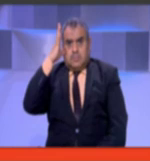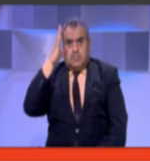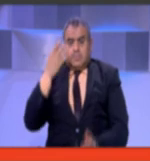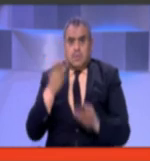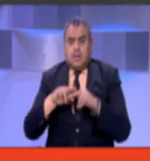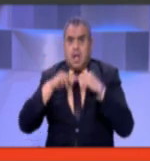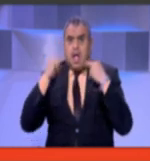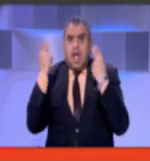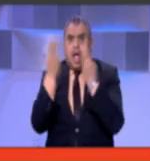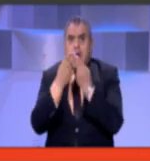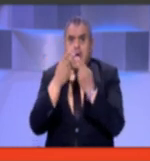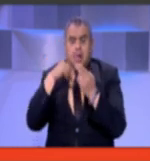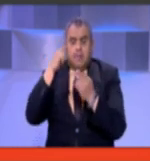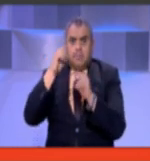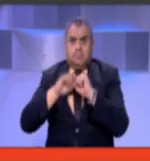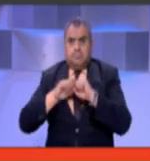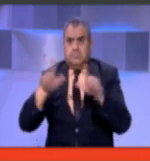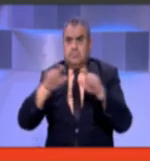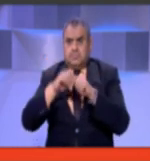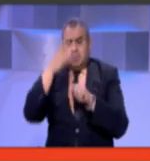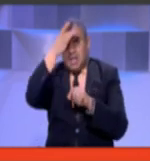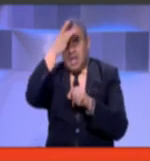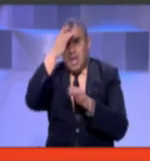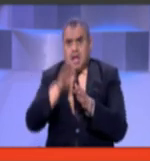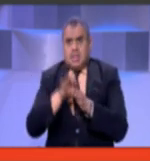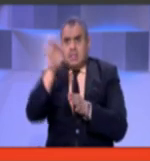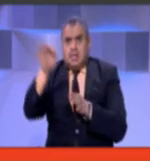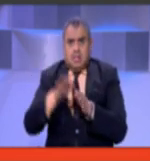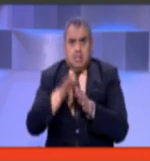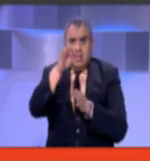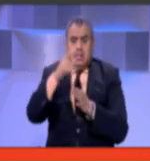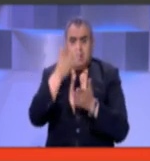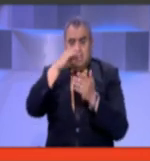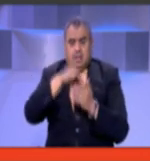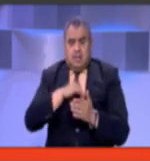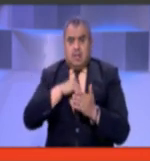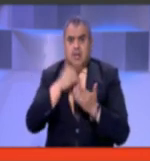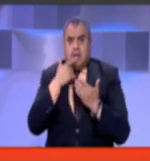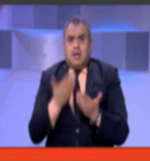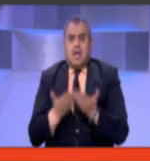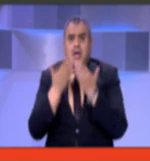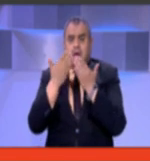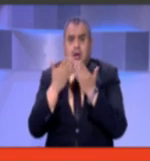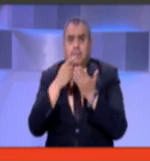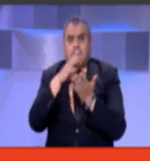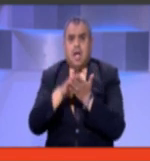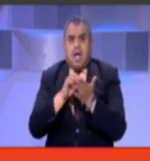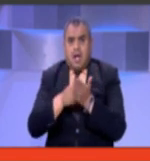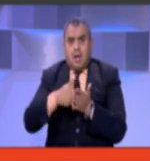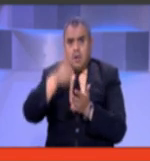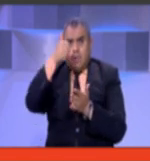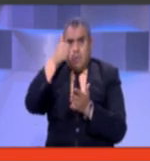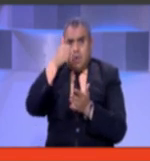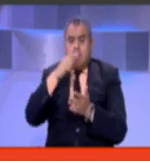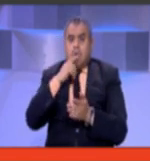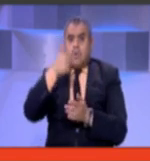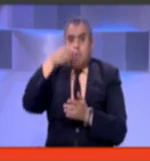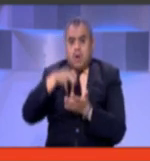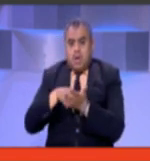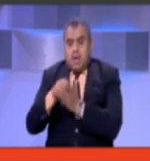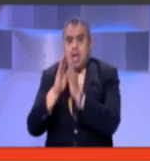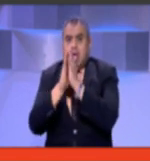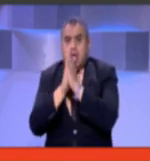العالم؟ لا انا بصراحه يعني اتمنى ان الناس اولا ترجع لربنا سبحانه